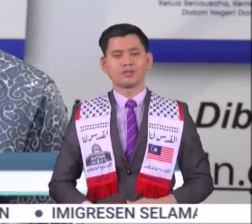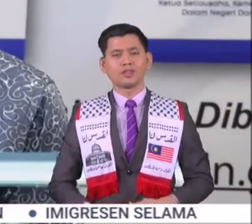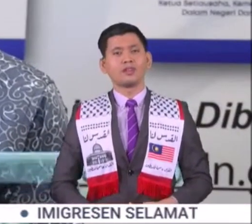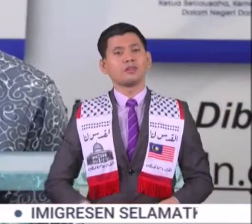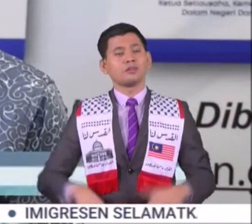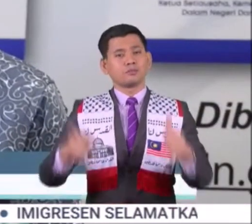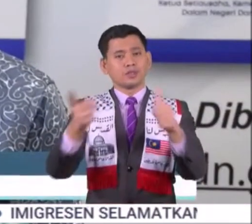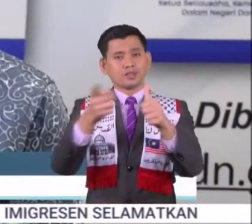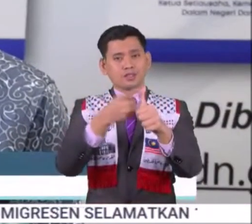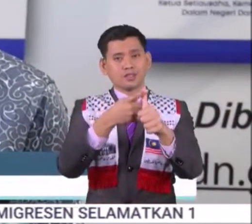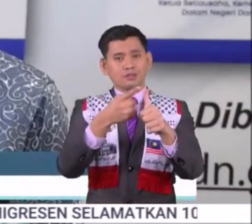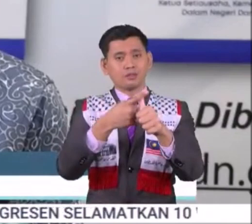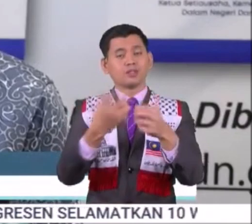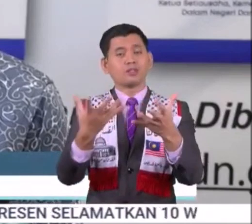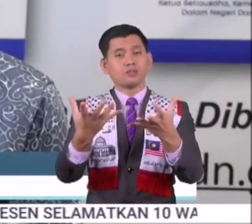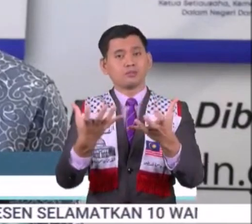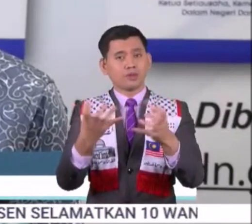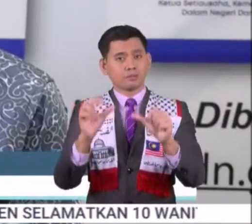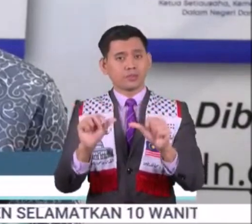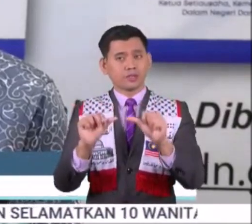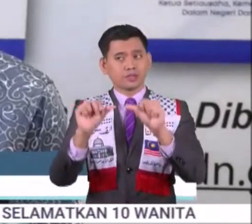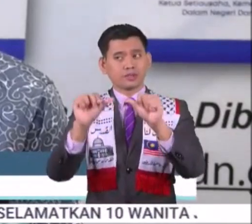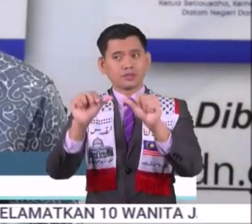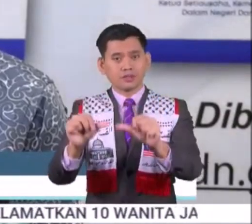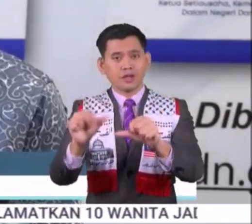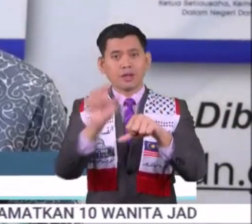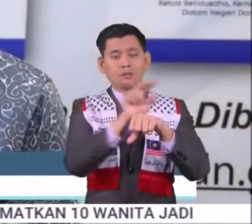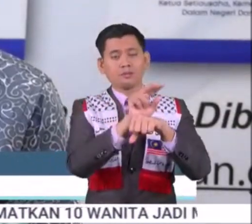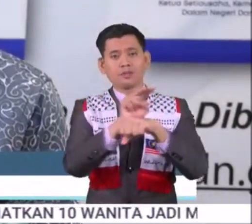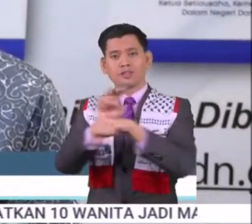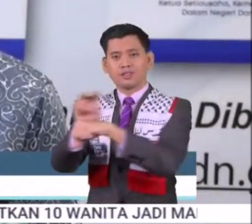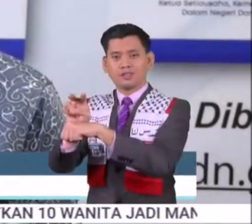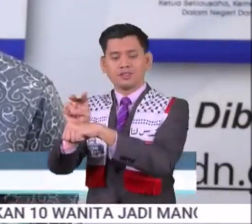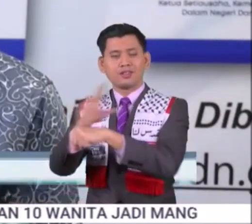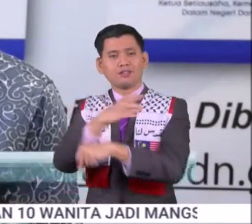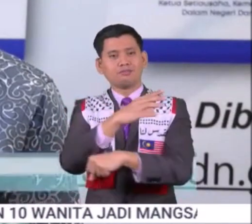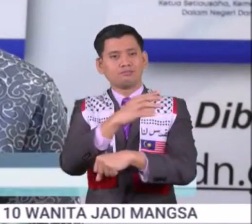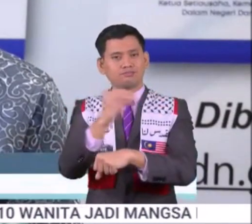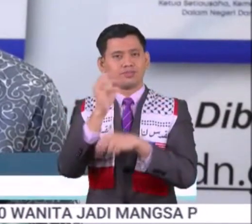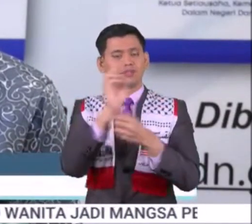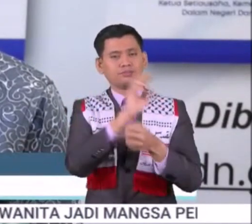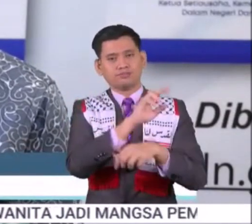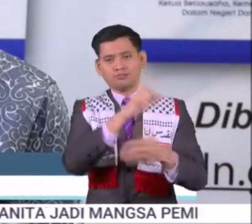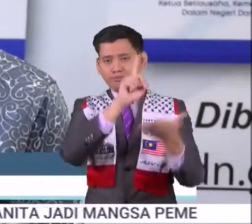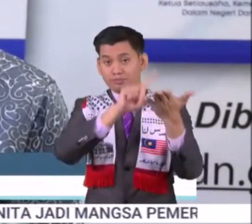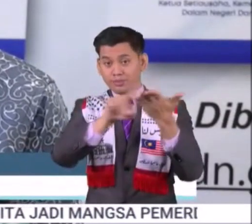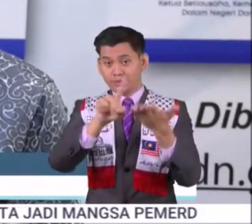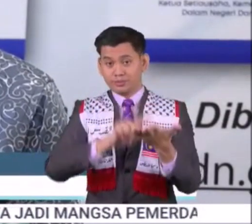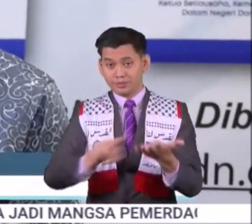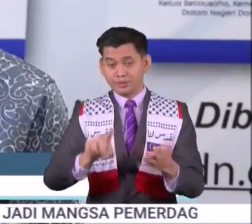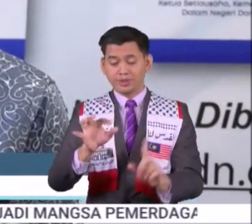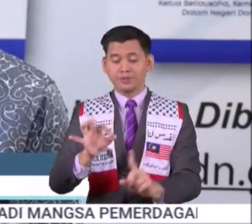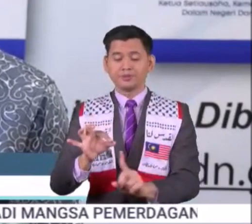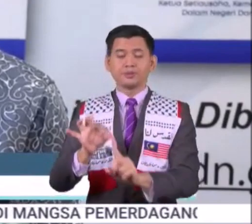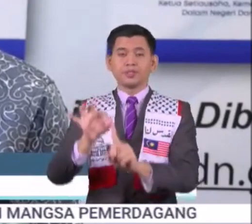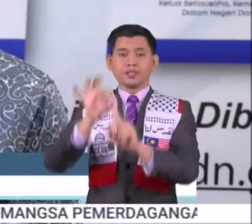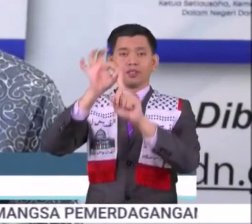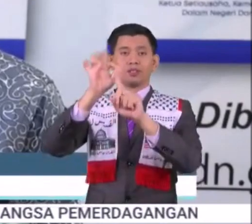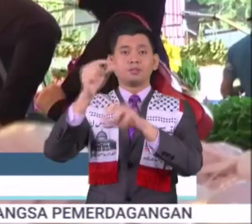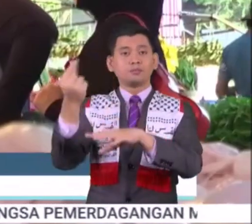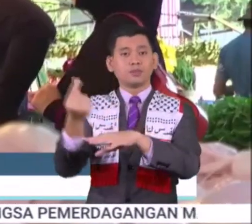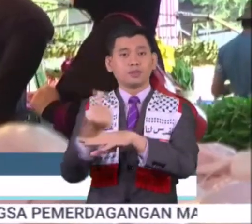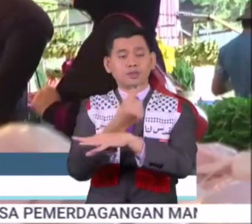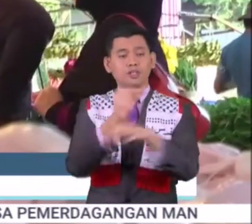Pertamanya adalah untuk meneruskan pemantauan dan penguatkuasaan khususnya